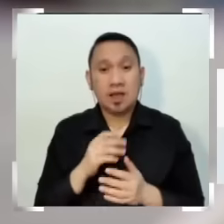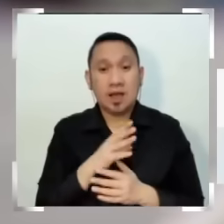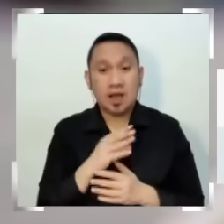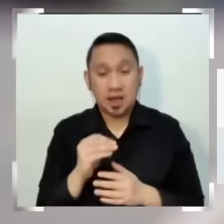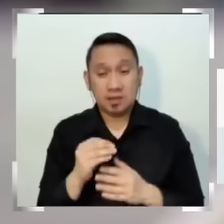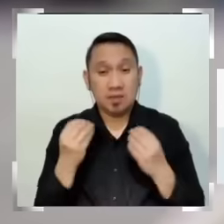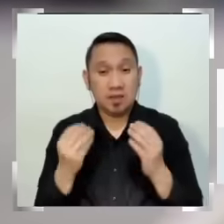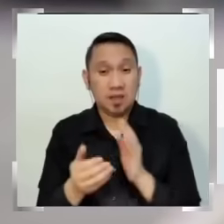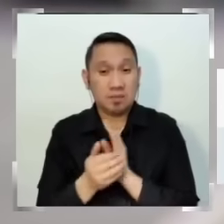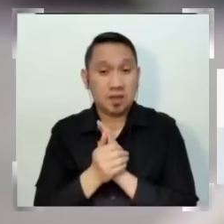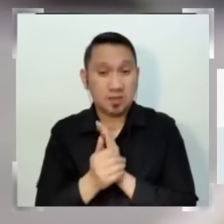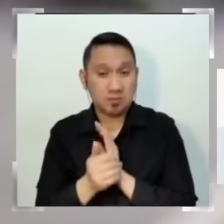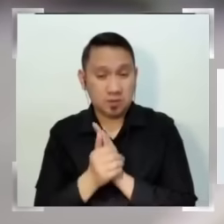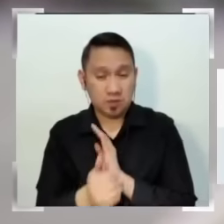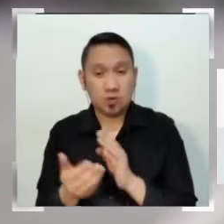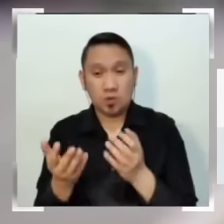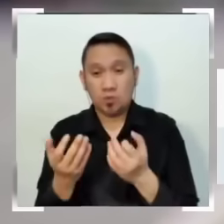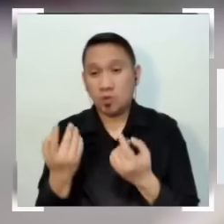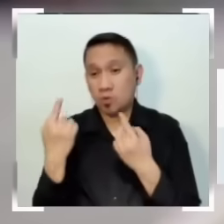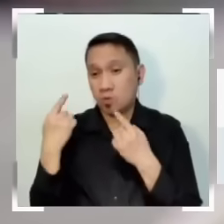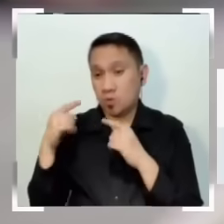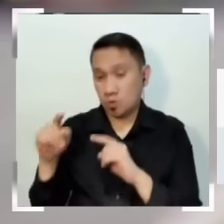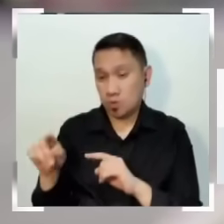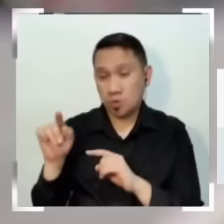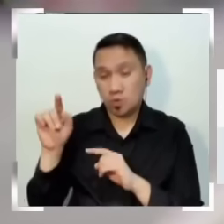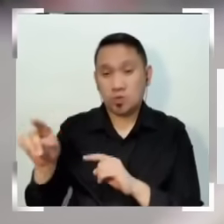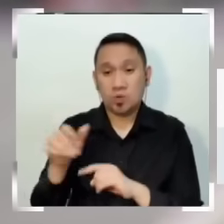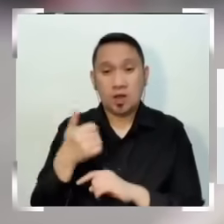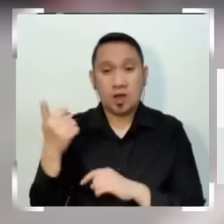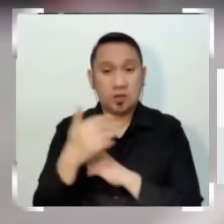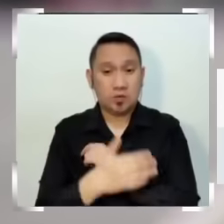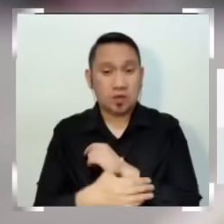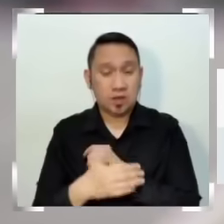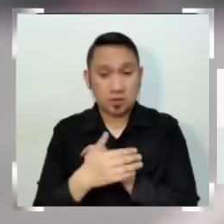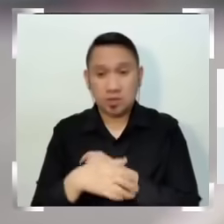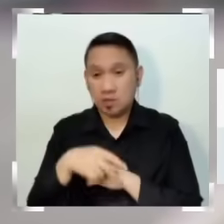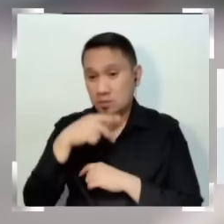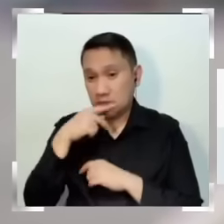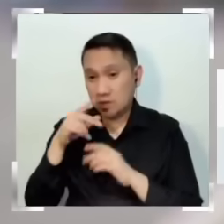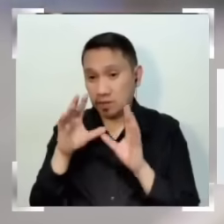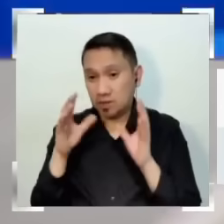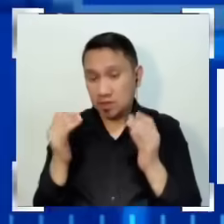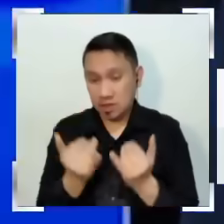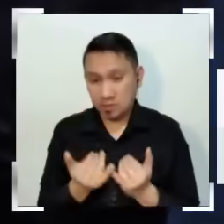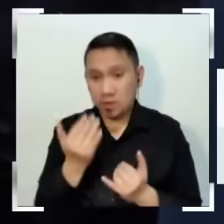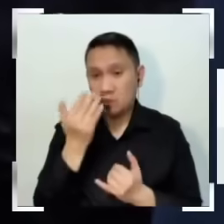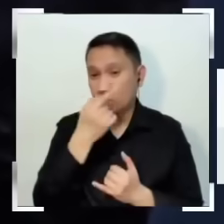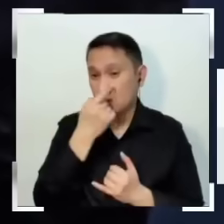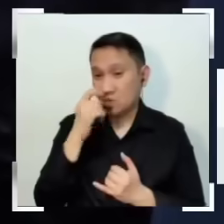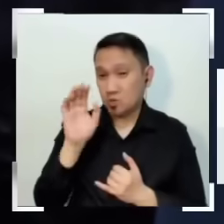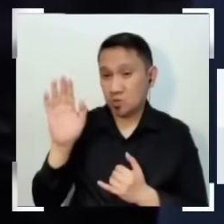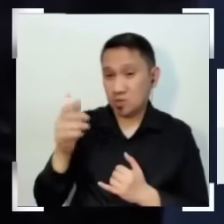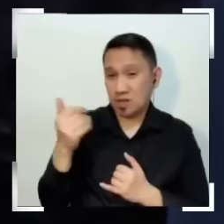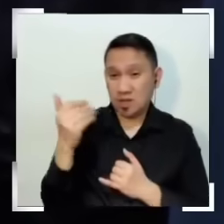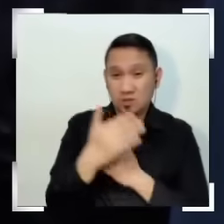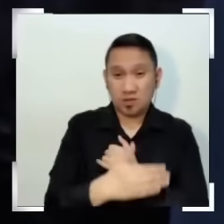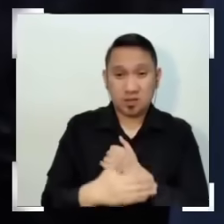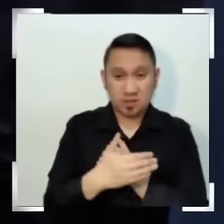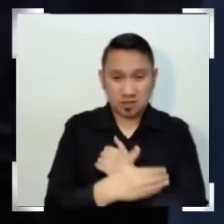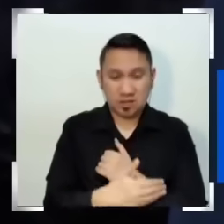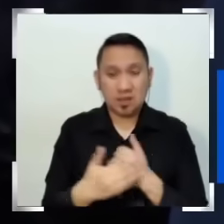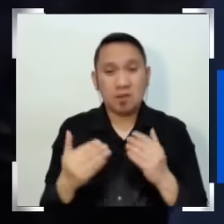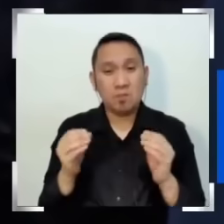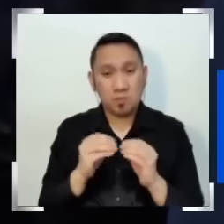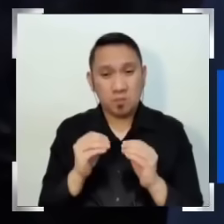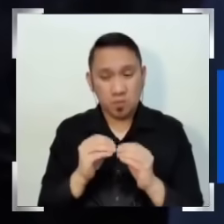na mag-abroad o pumasok sa mga pribadong kumpanya. Dahil doon, mas malaki daw ang sahod. Meron tayong flight ng